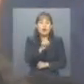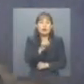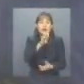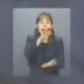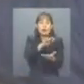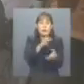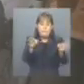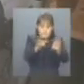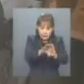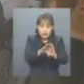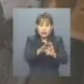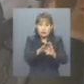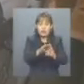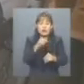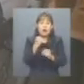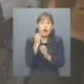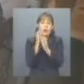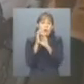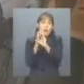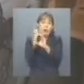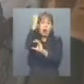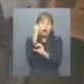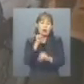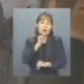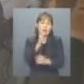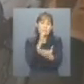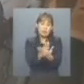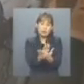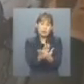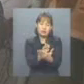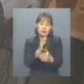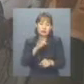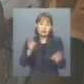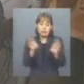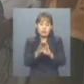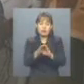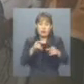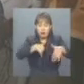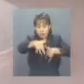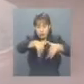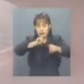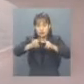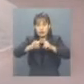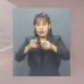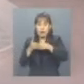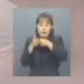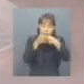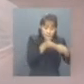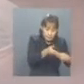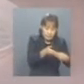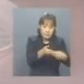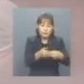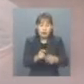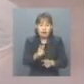การรถประจำทางแต่ก็มีประชาชนบางส่วนที่สนุกได้ท่ามกลางอากาศหนาวและพากันไปตกปลาน้ำแข็งในแม่น้ำด